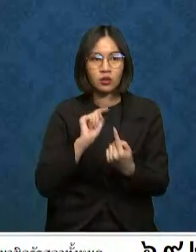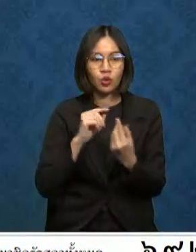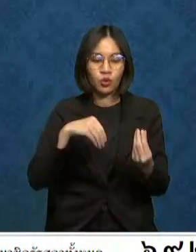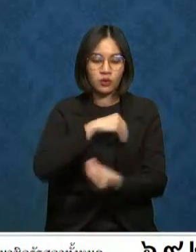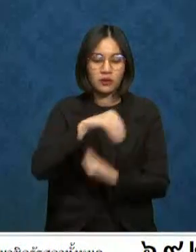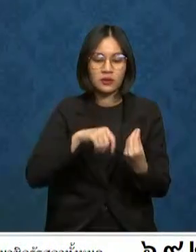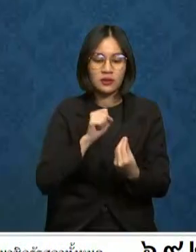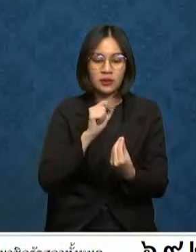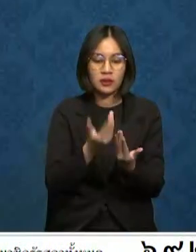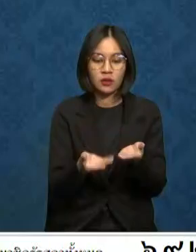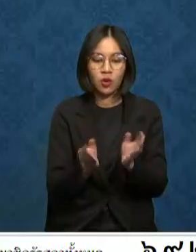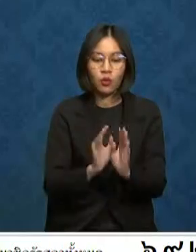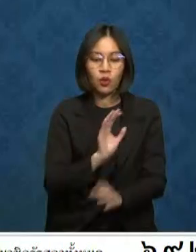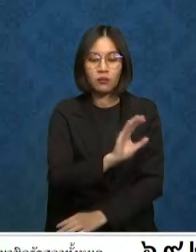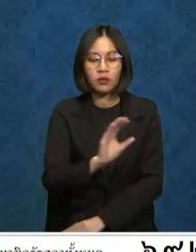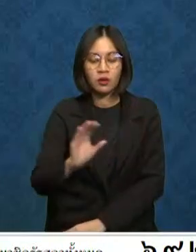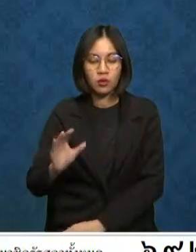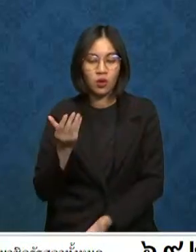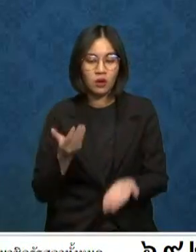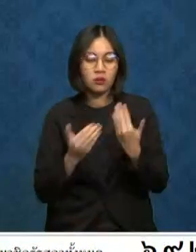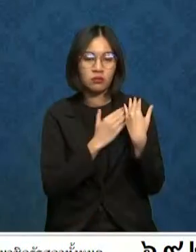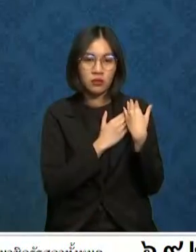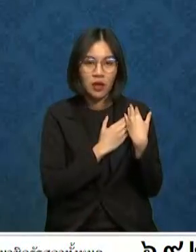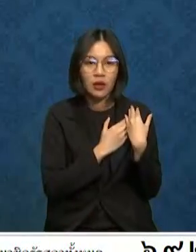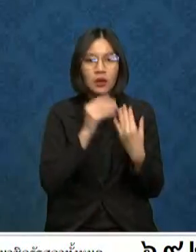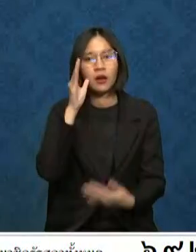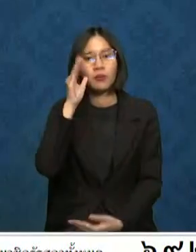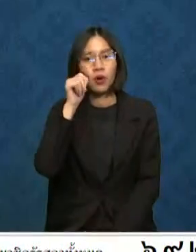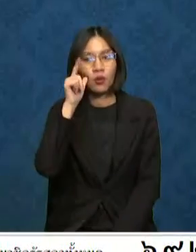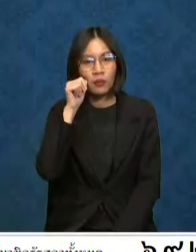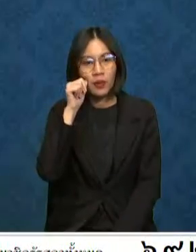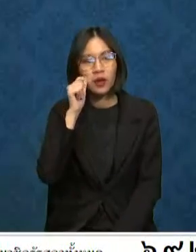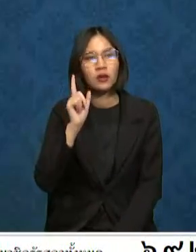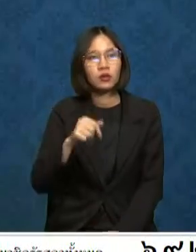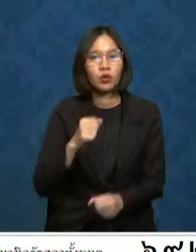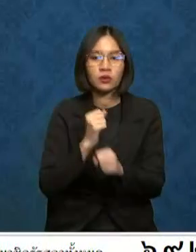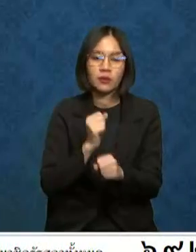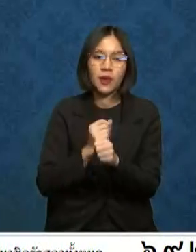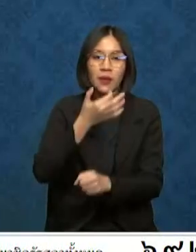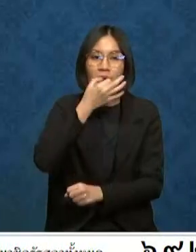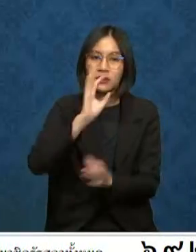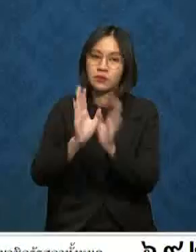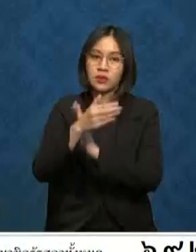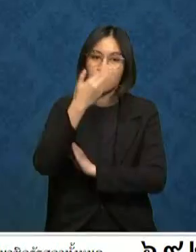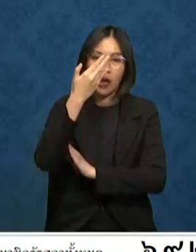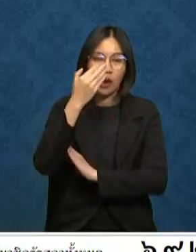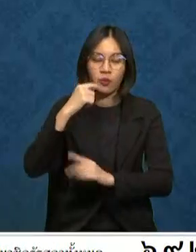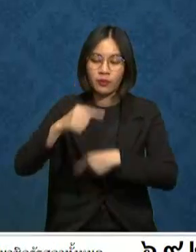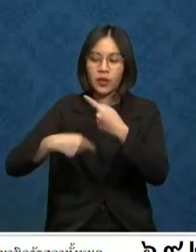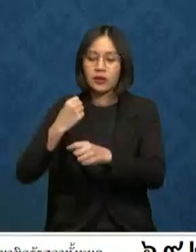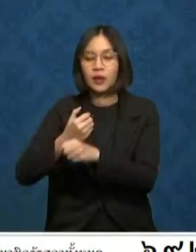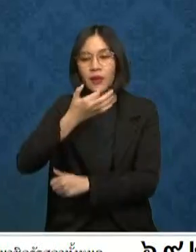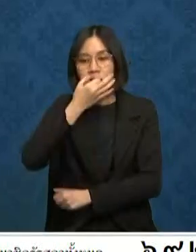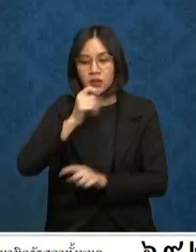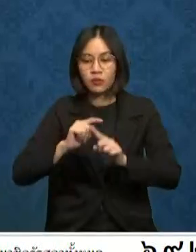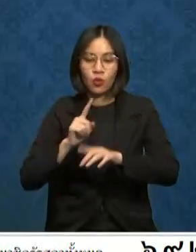เศรษฐกิจของครอบครัวหรือภาระของพ่อแม่ที่จะต้องต้องออกไปประกอบอาชีพแต่เช้ามืดจน